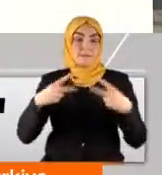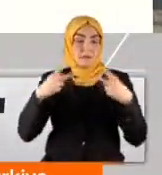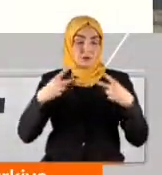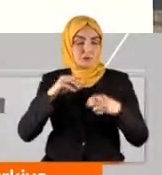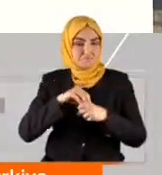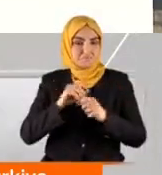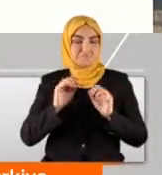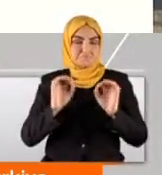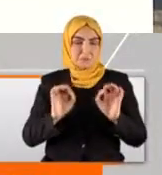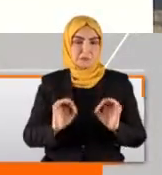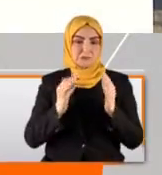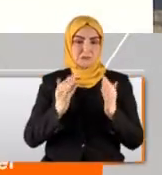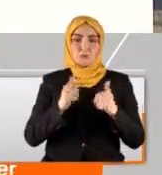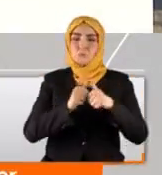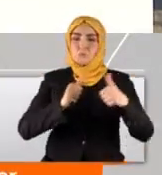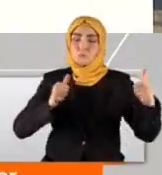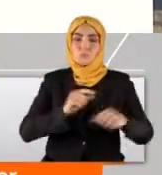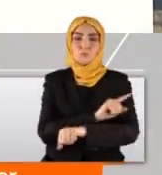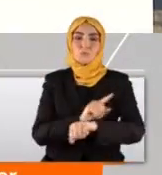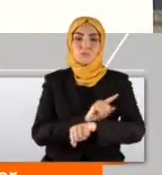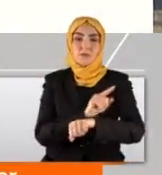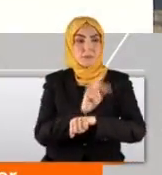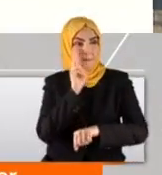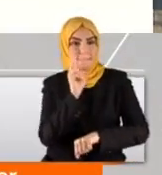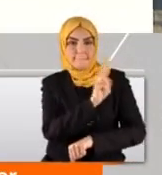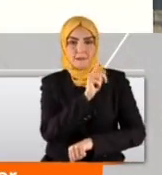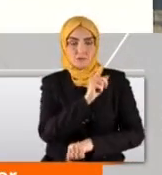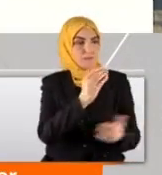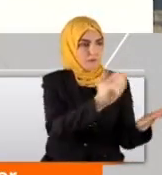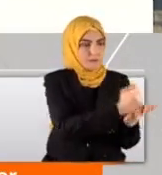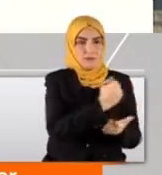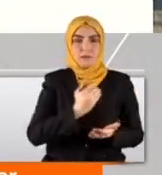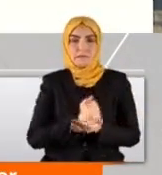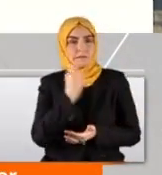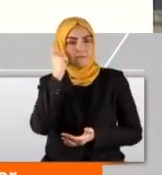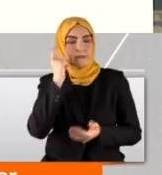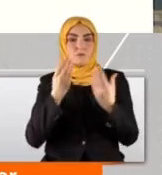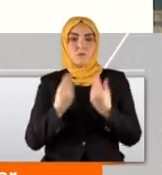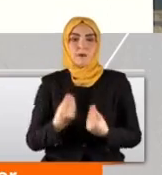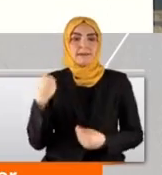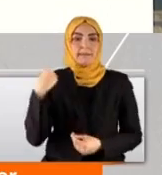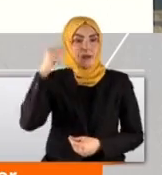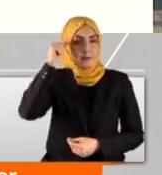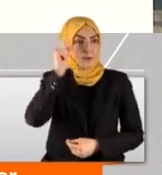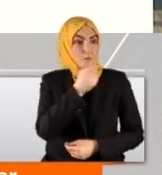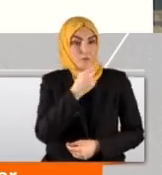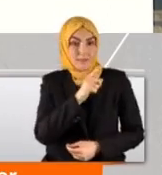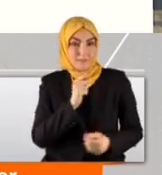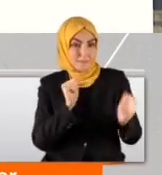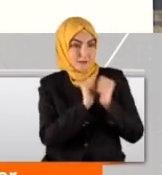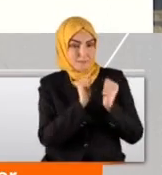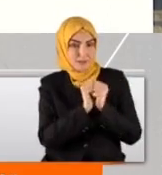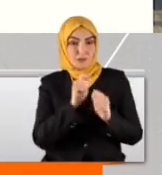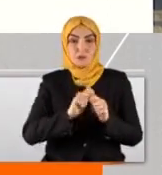vadeli bir perspektifle kazan kazan temelinde yeni Amerikan yönetimiyle işbirliğimizi daha